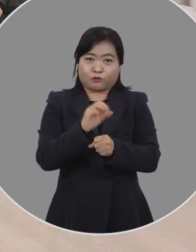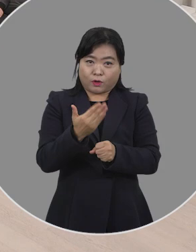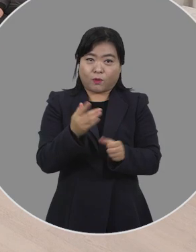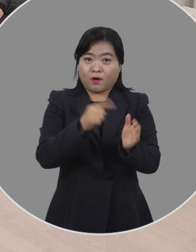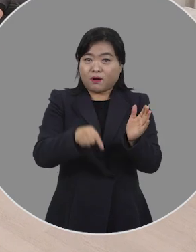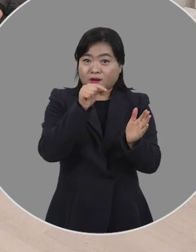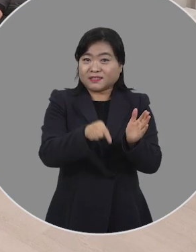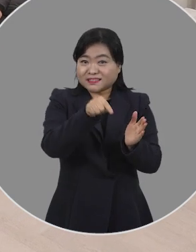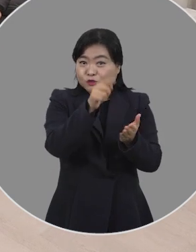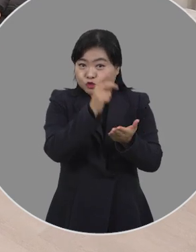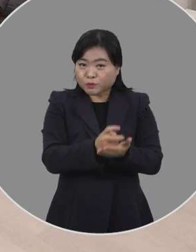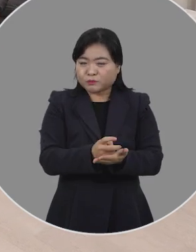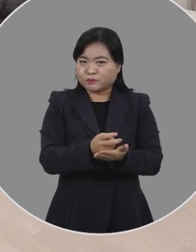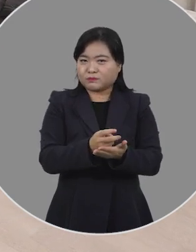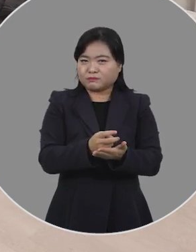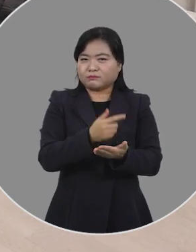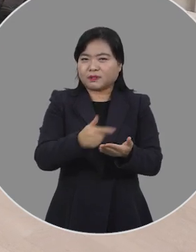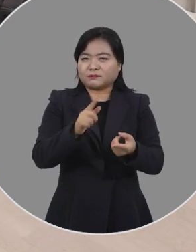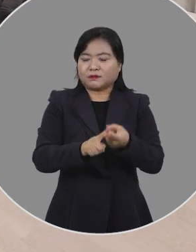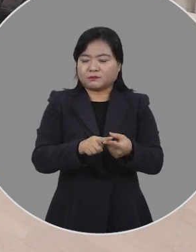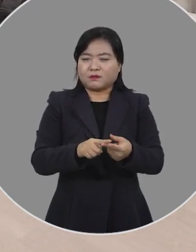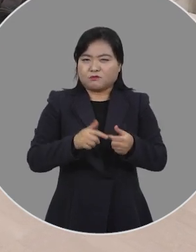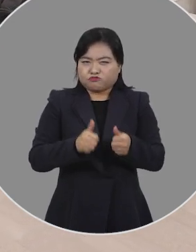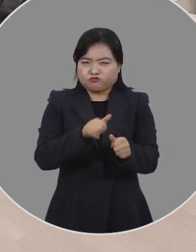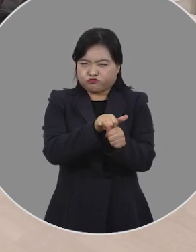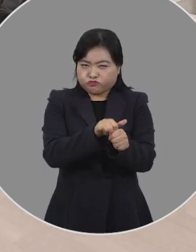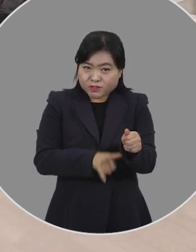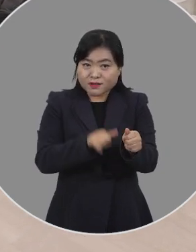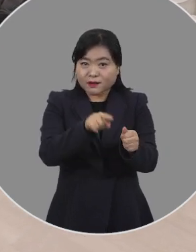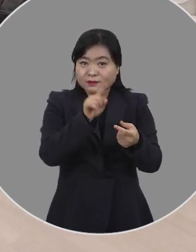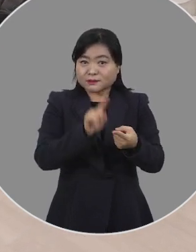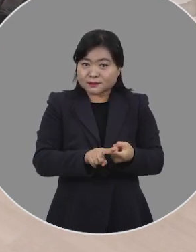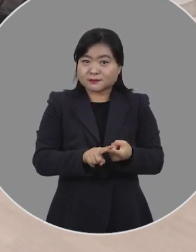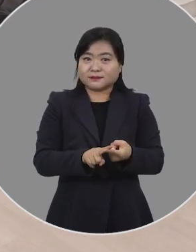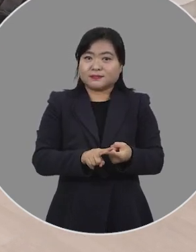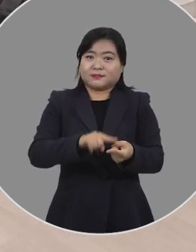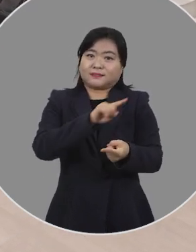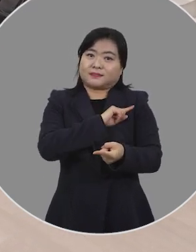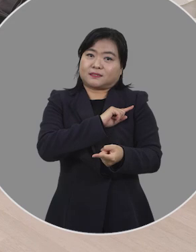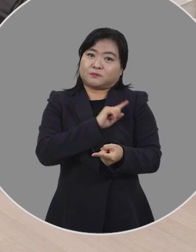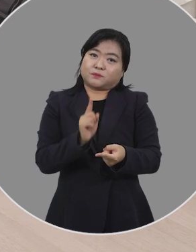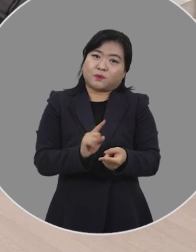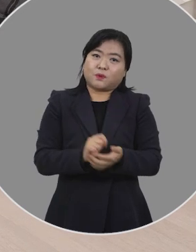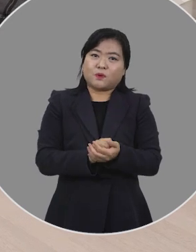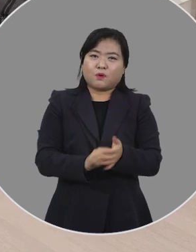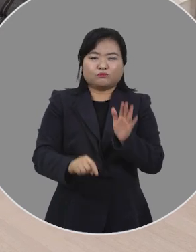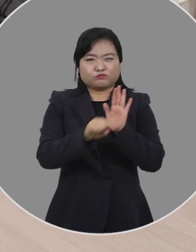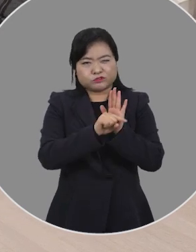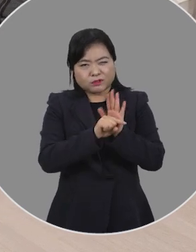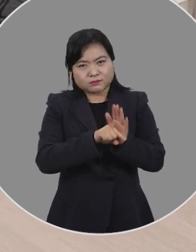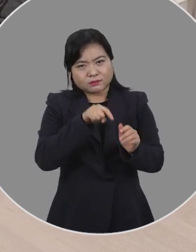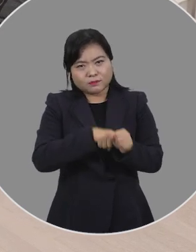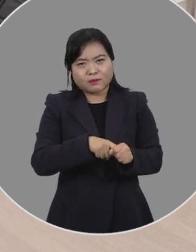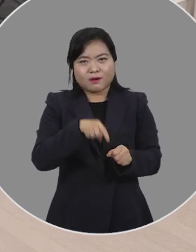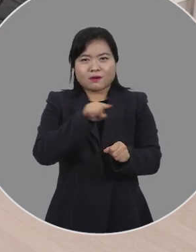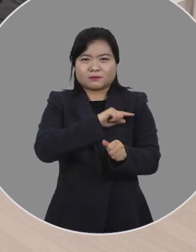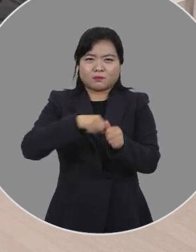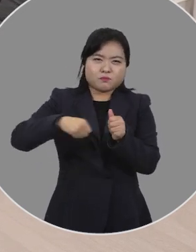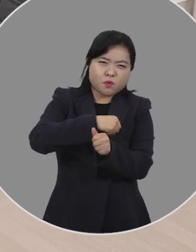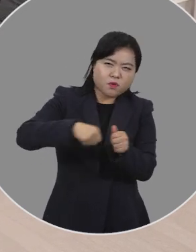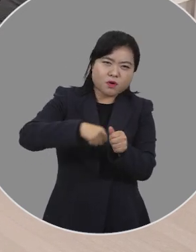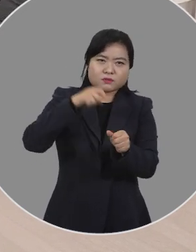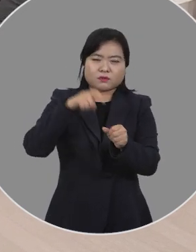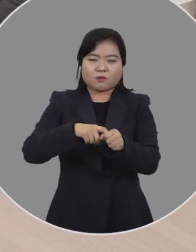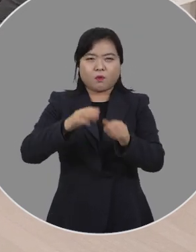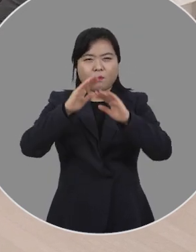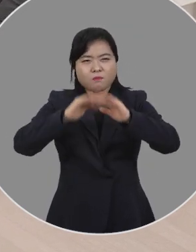정립이 되고 거기서는 그 규범에 아주 충실한 것, 그 가장 어떤 면에서는 부정적이고 가장 폭력적이고